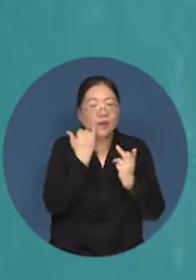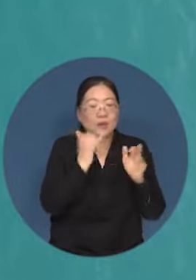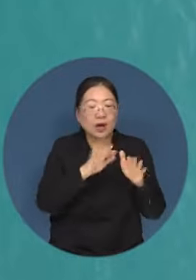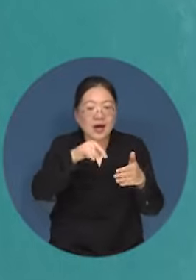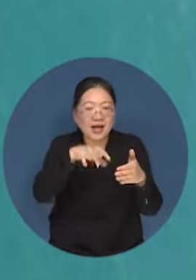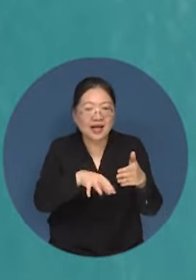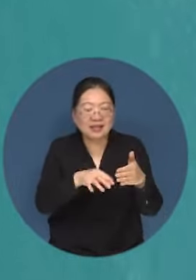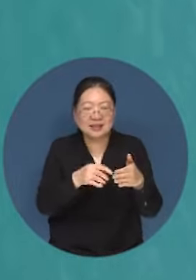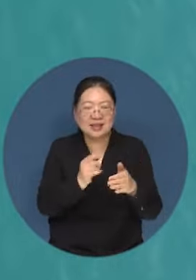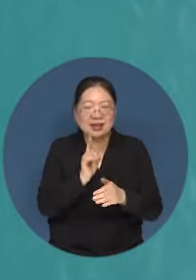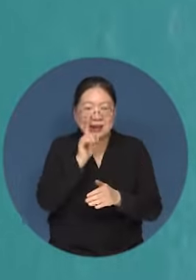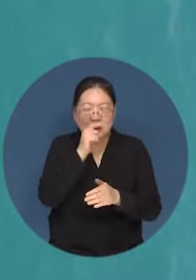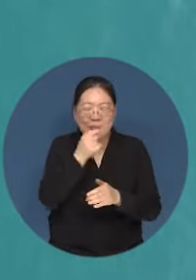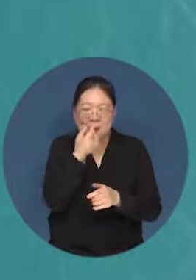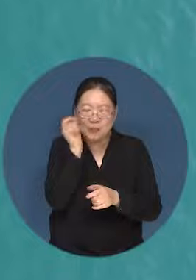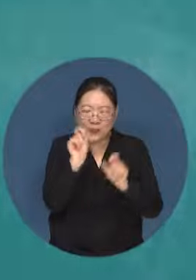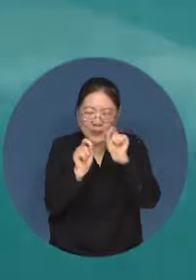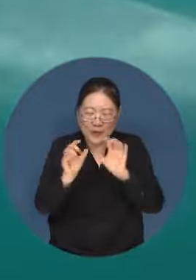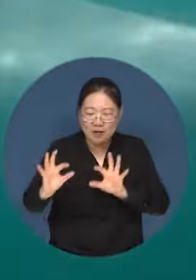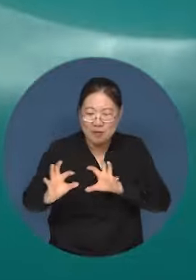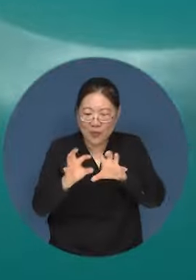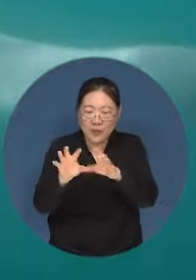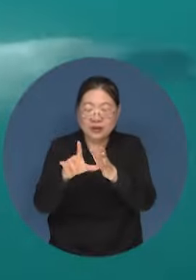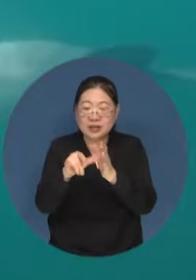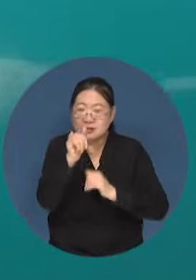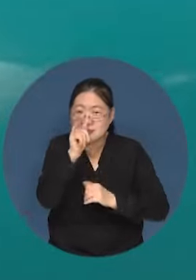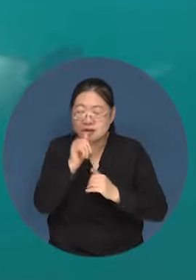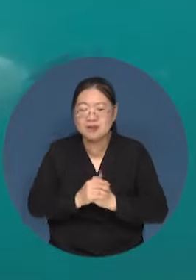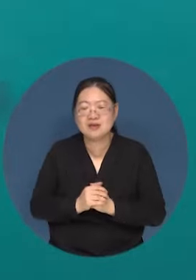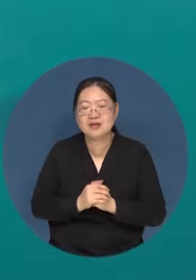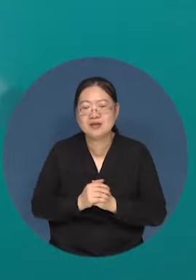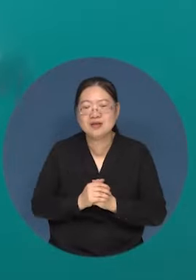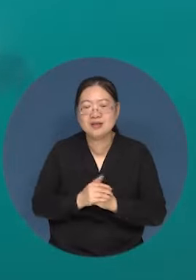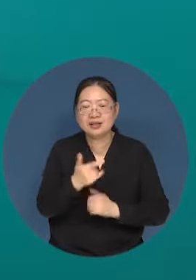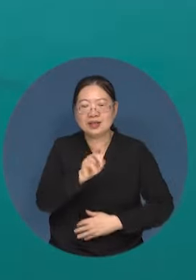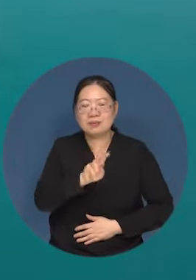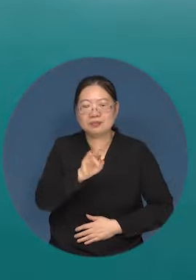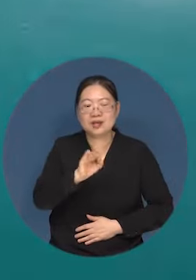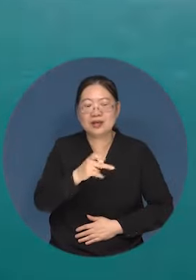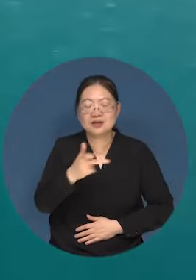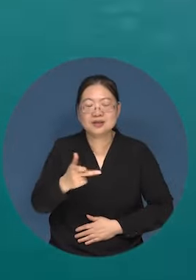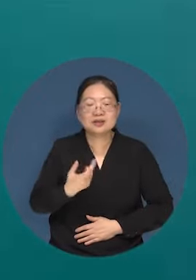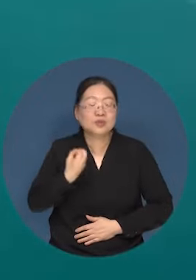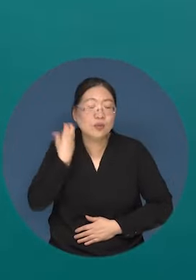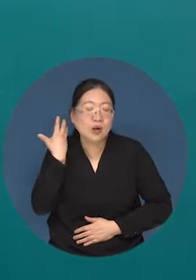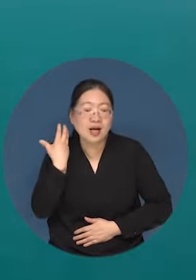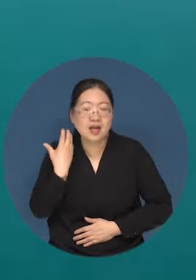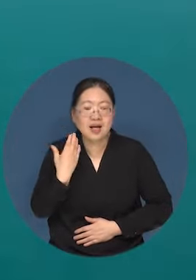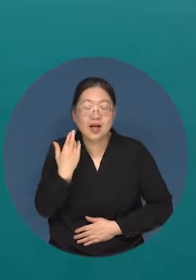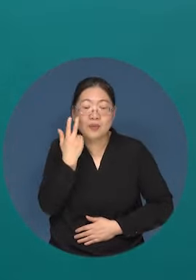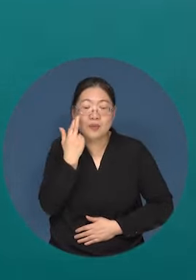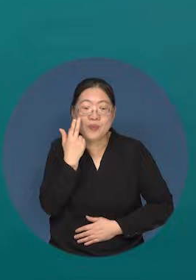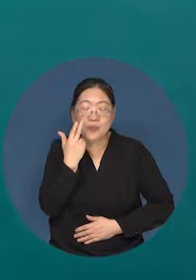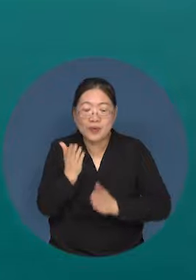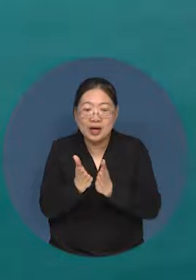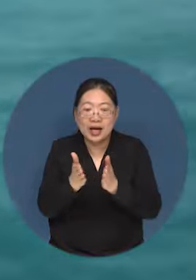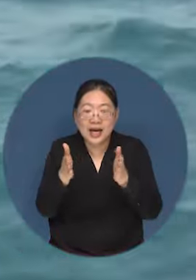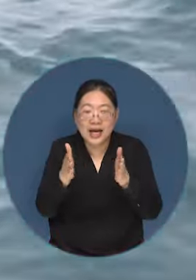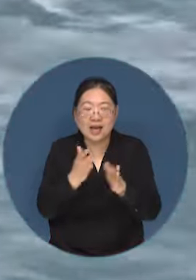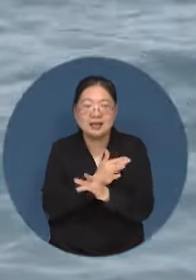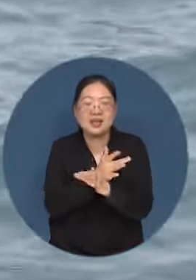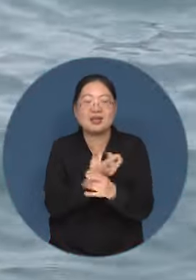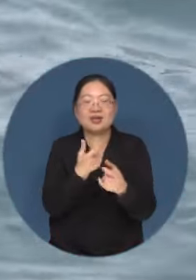그 쓰레기가 많이 밀려올 때가 있는데 그럴 때 보면 남방 큰 돌고래가 그 비닐봉지 같은 거를